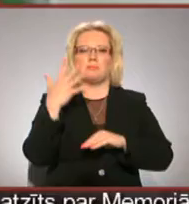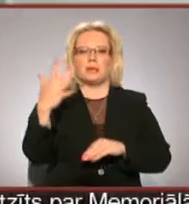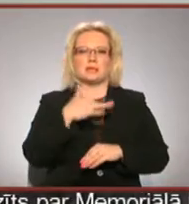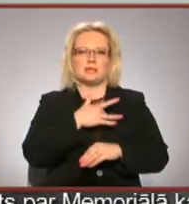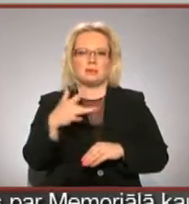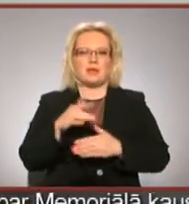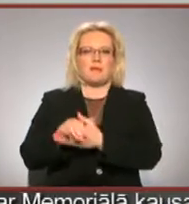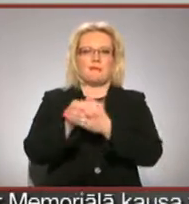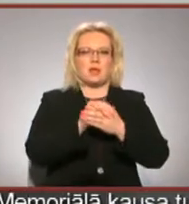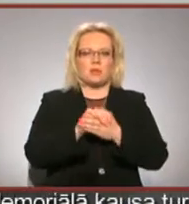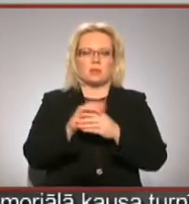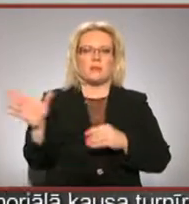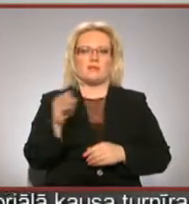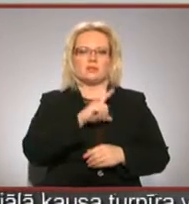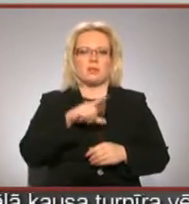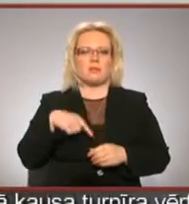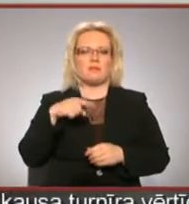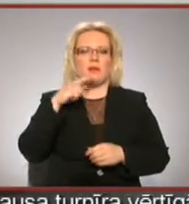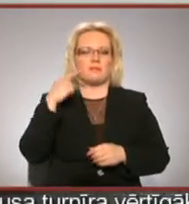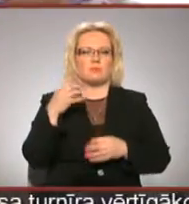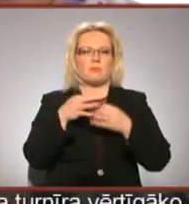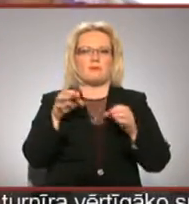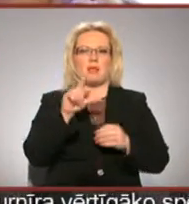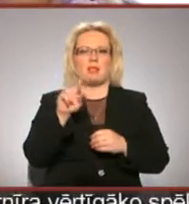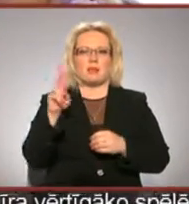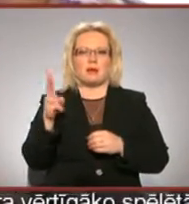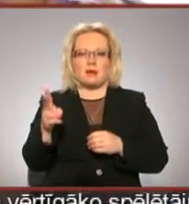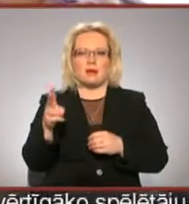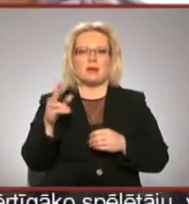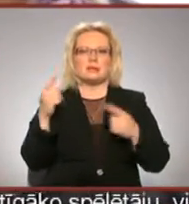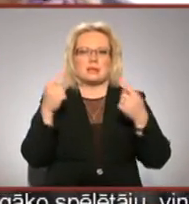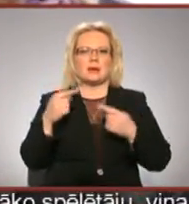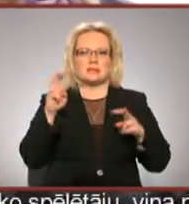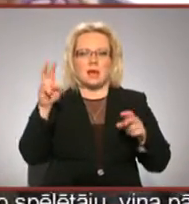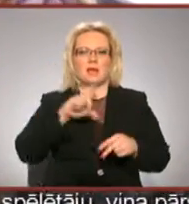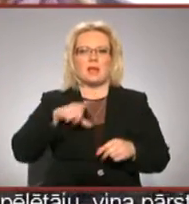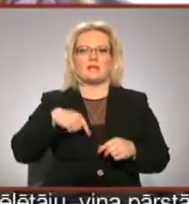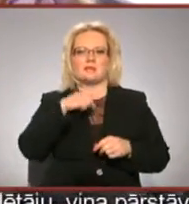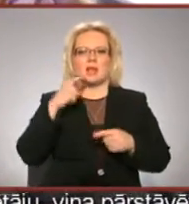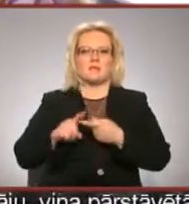partijas. Vienotība, Visu Latvijai tēvzumei un brīvībai LNNK, Saskaņa, Latvijas